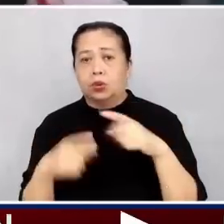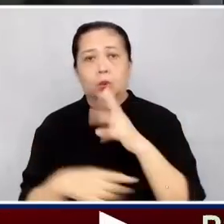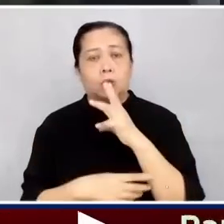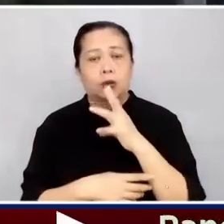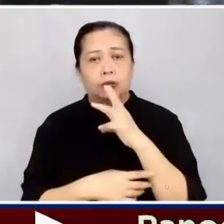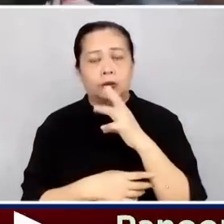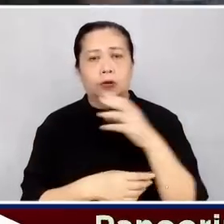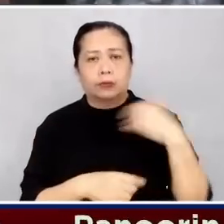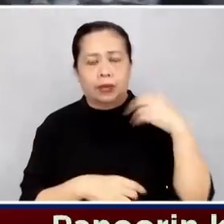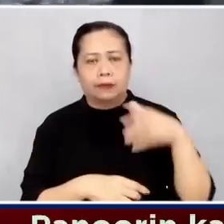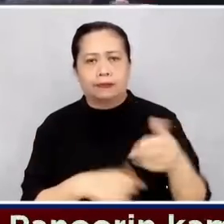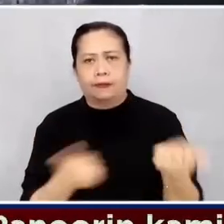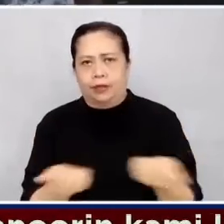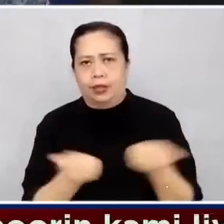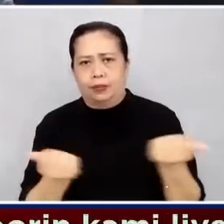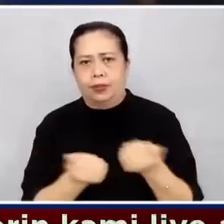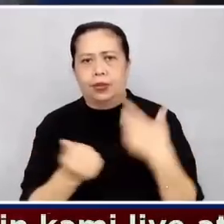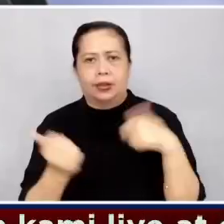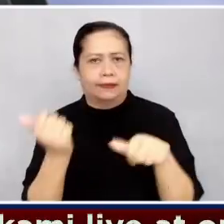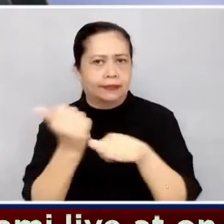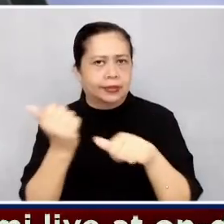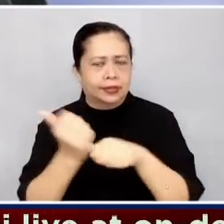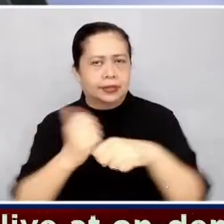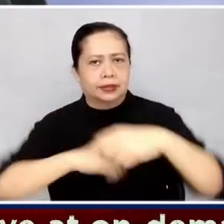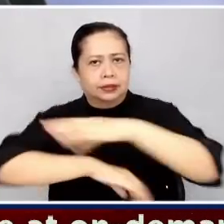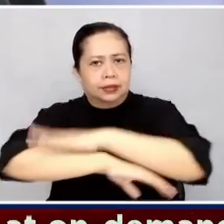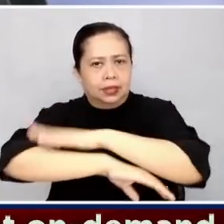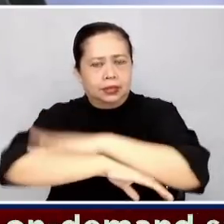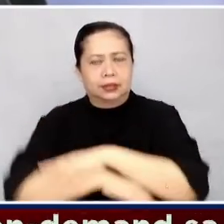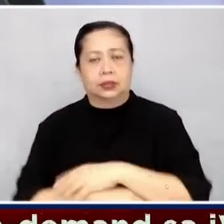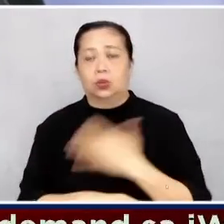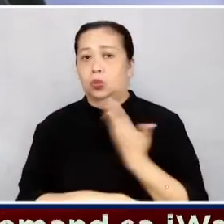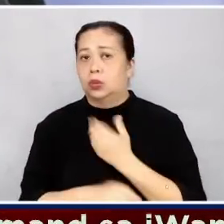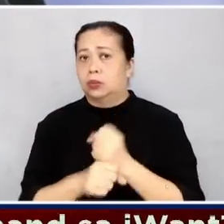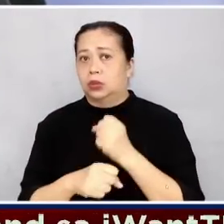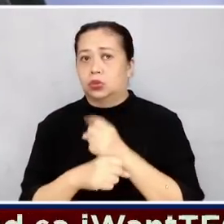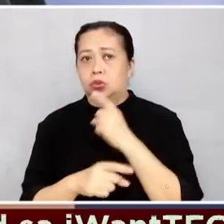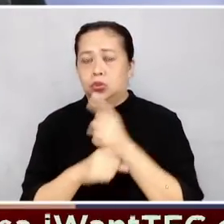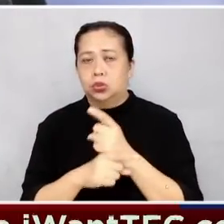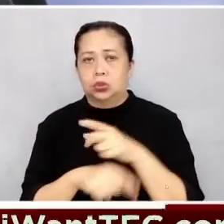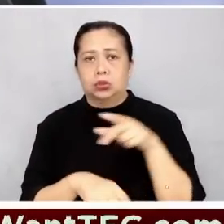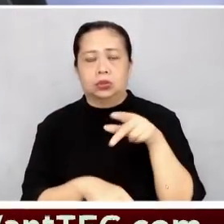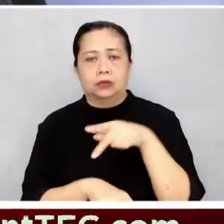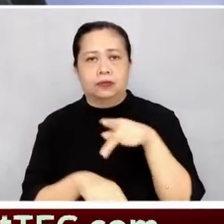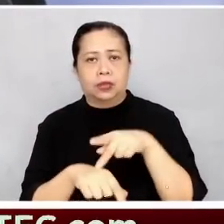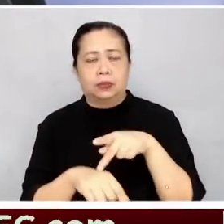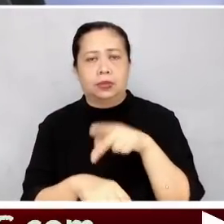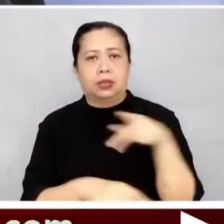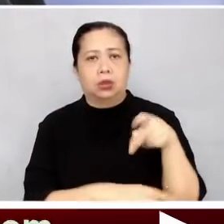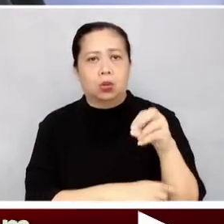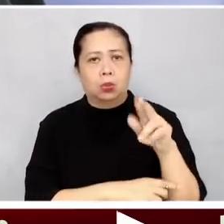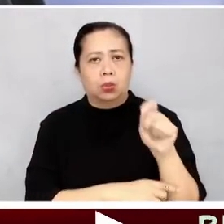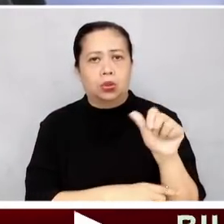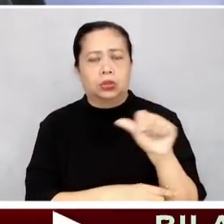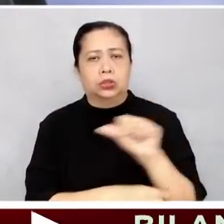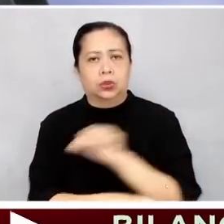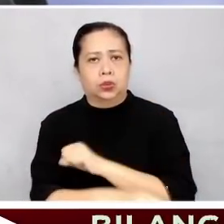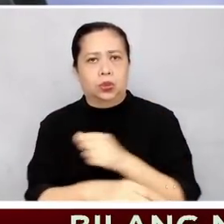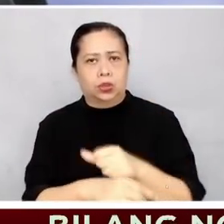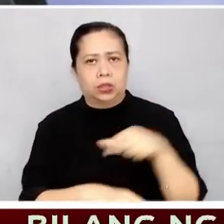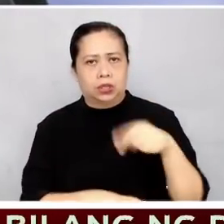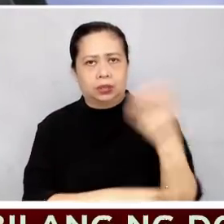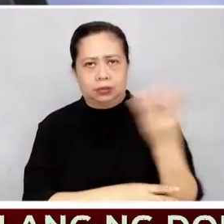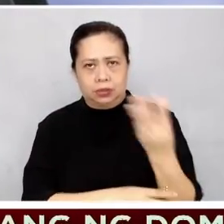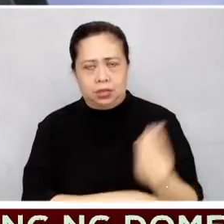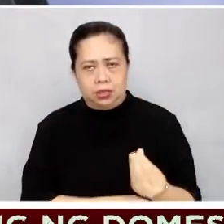station. May nakaantabay ding assistance desk. Sinisiguro po ng pamunuan ng Philippine Ports Authority dito sa Batangas Port na